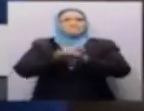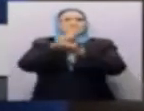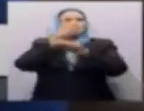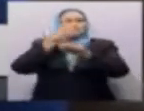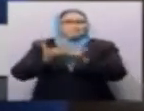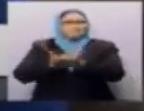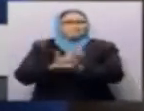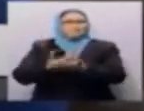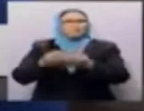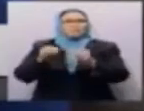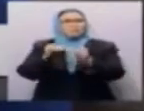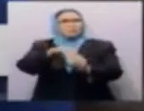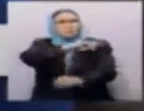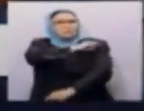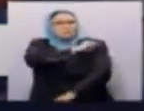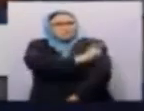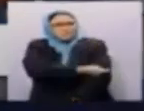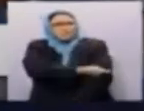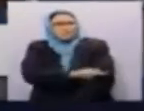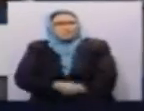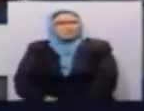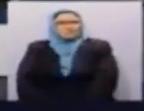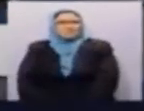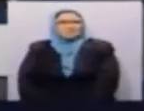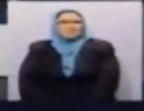macam bertenaga, segar.